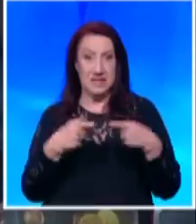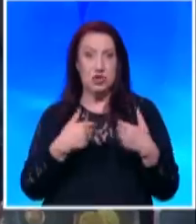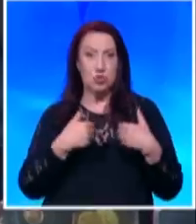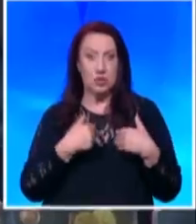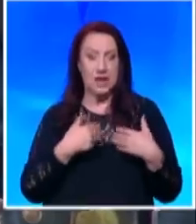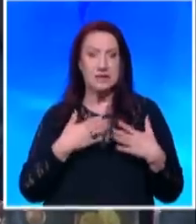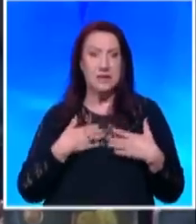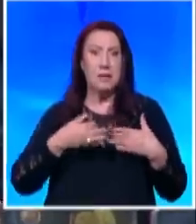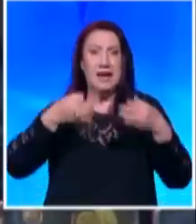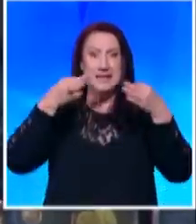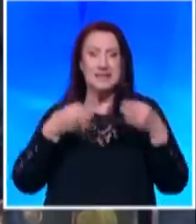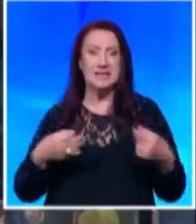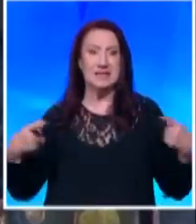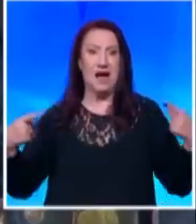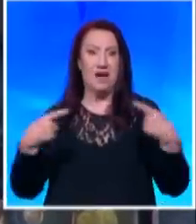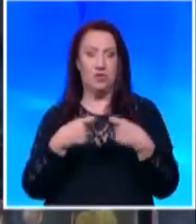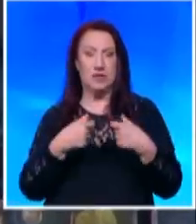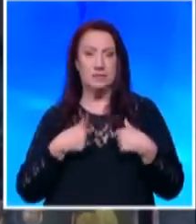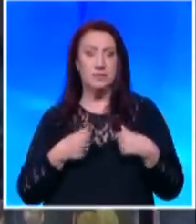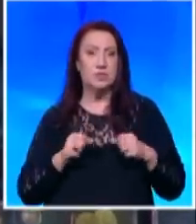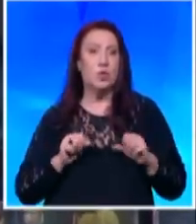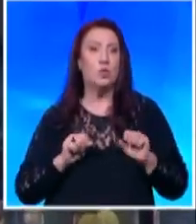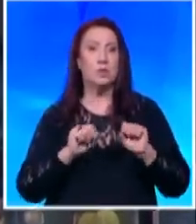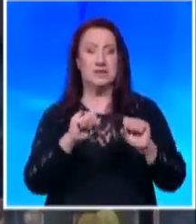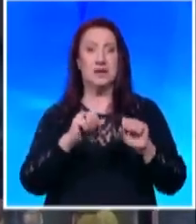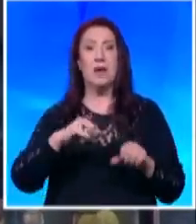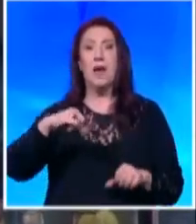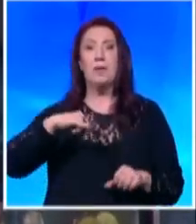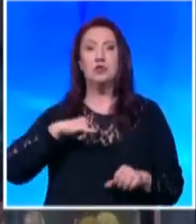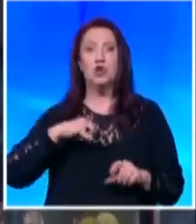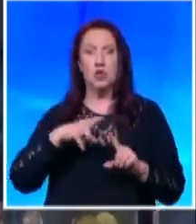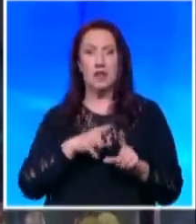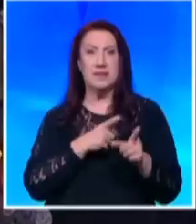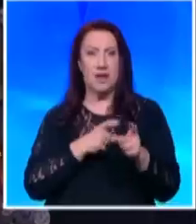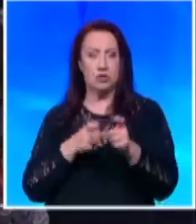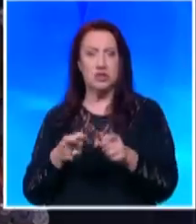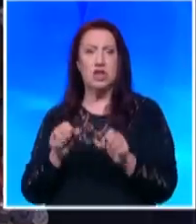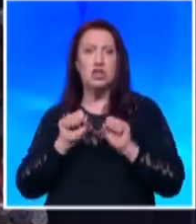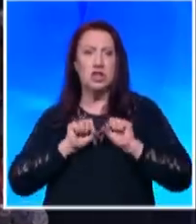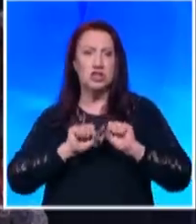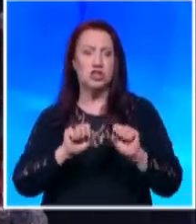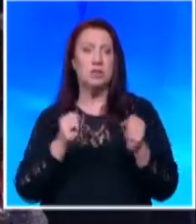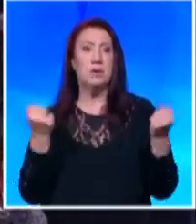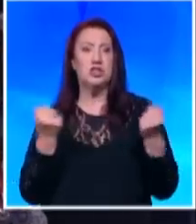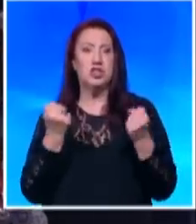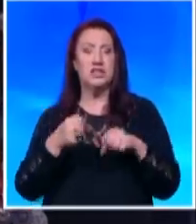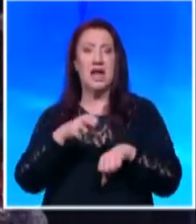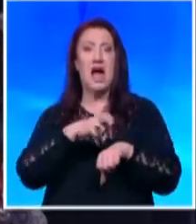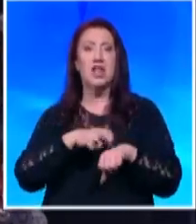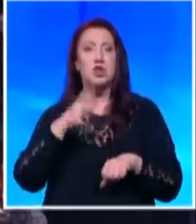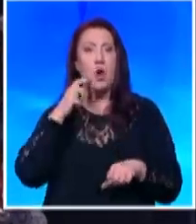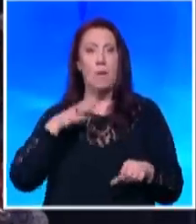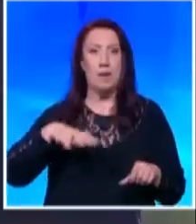война. Ние отблъснахме международния тероризъм, ще защитим жителите на Донбас и ще гарантираме